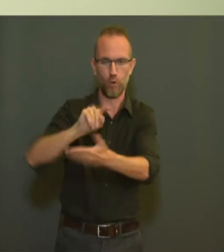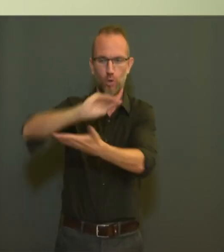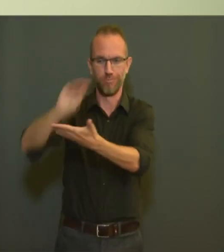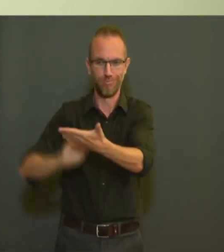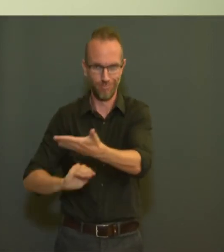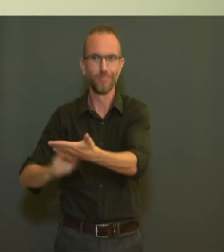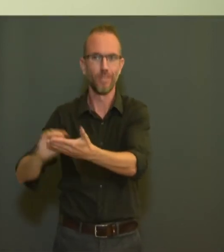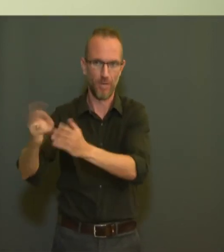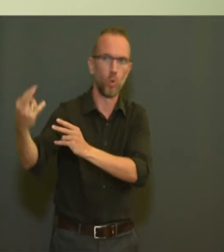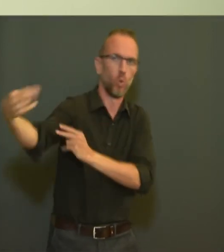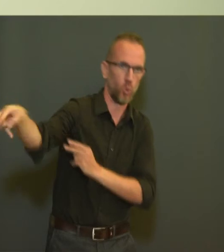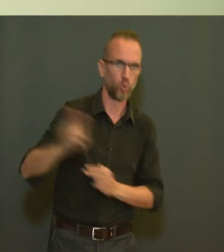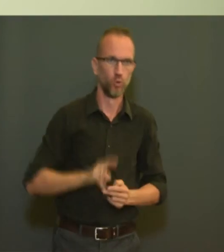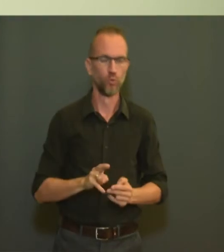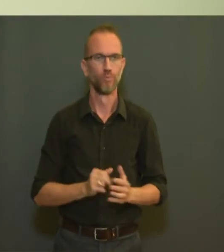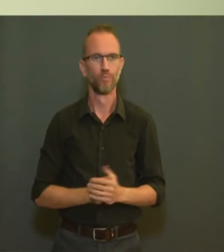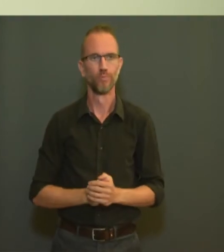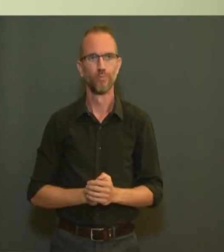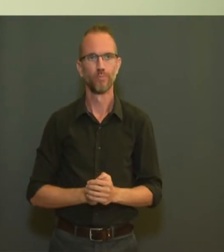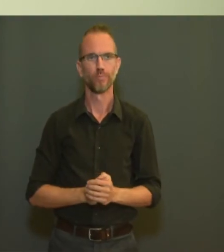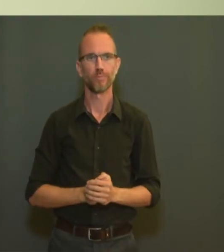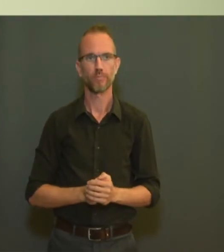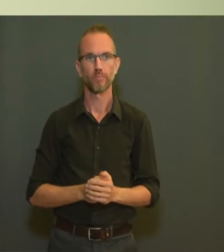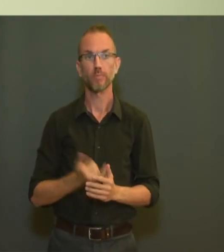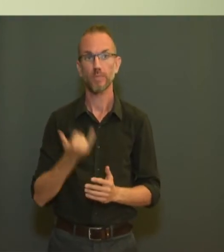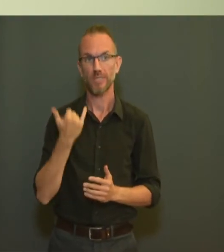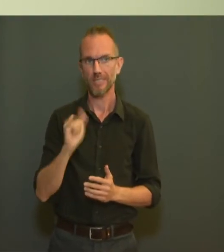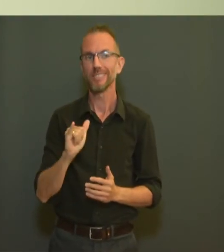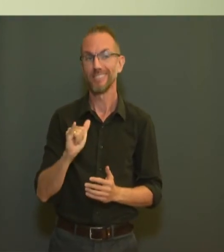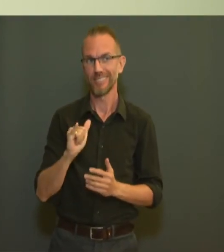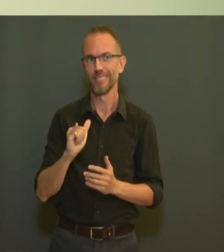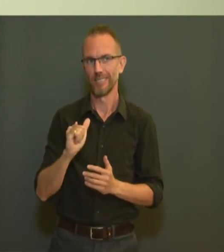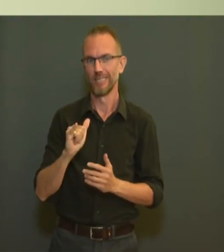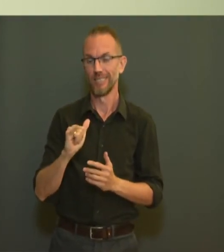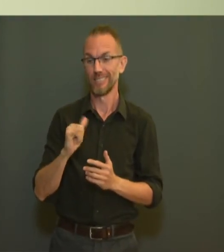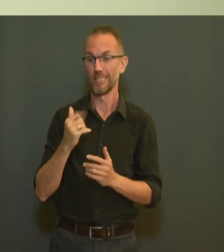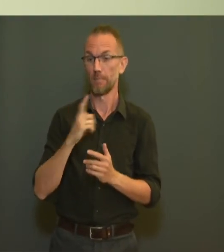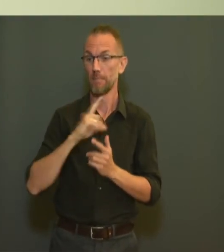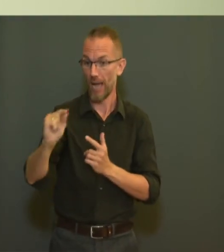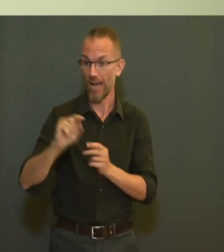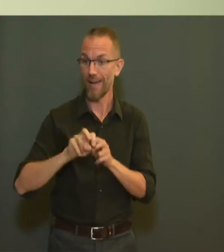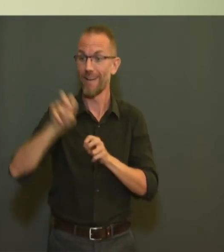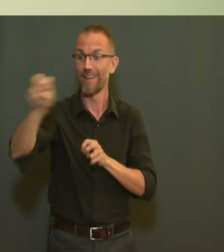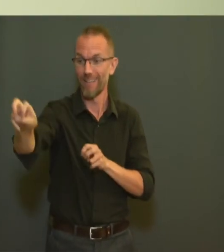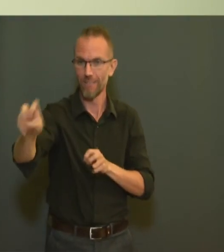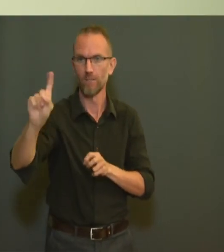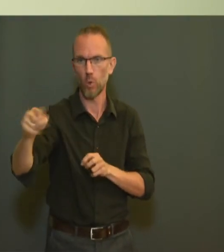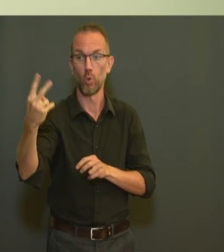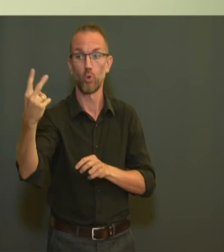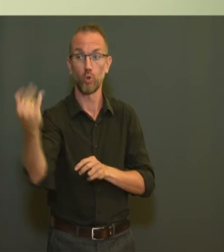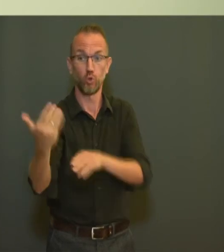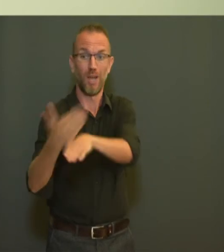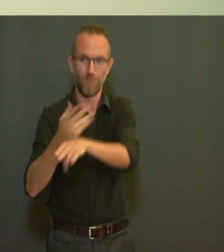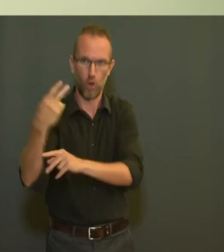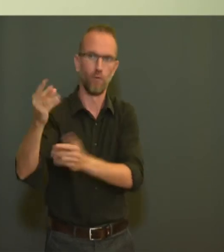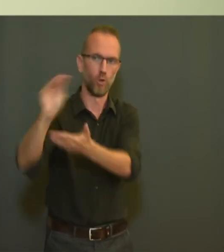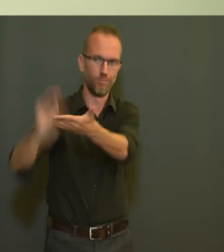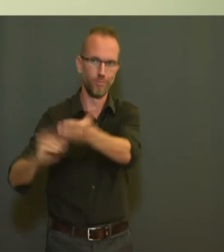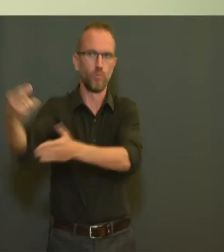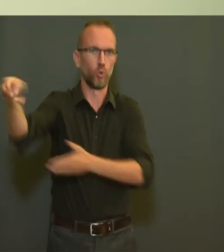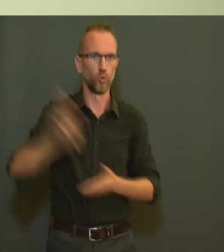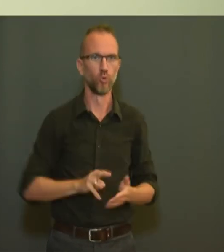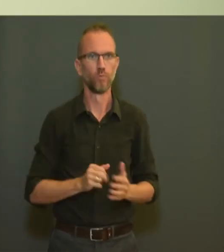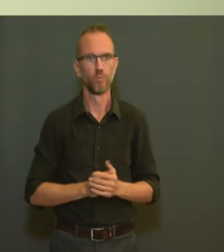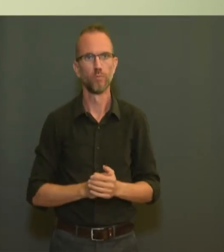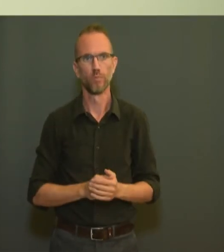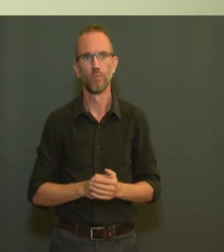citoyen qui séjourne à l'étranger. Je peux en témoigner moi-même, ceci est un document qui sur base informatique est facile à remplir. Et je